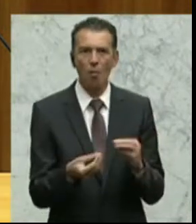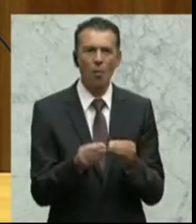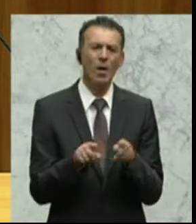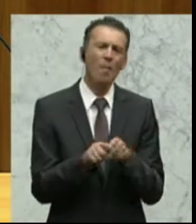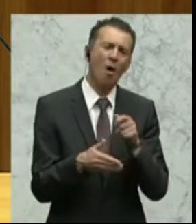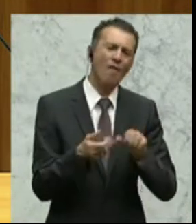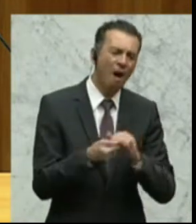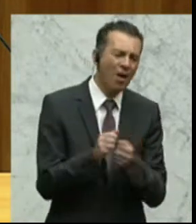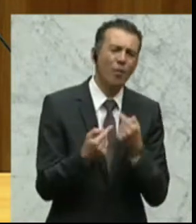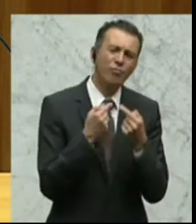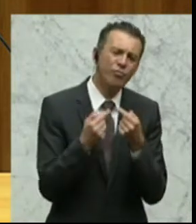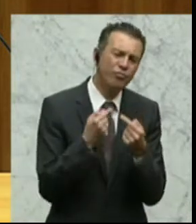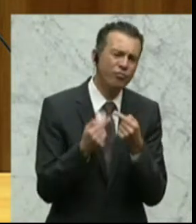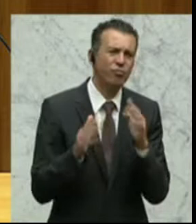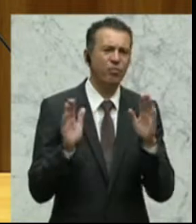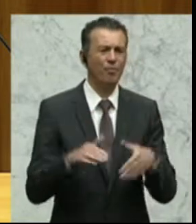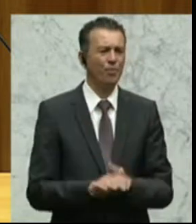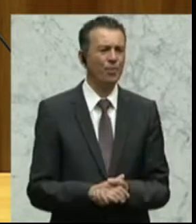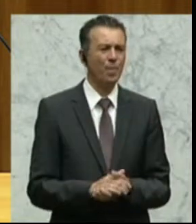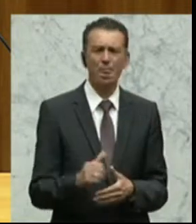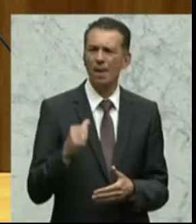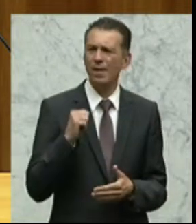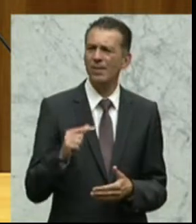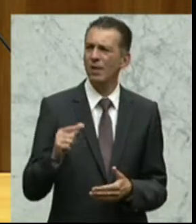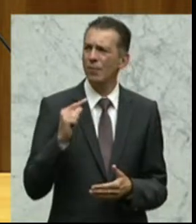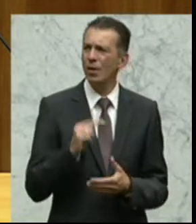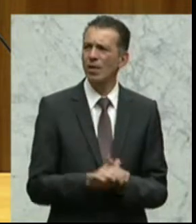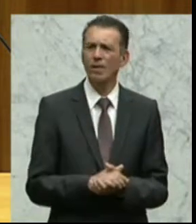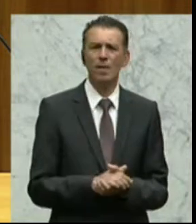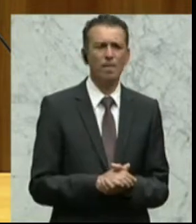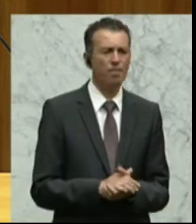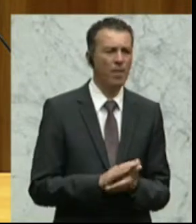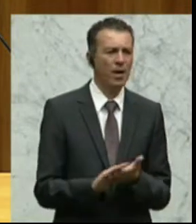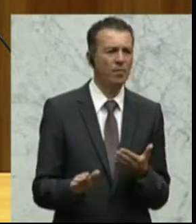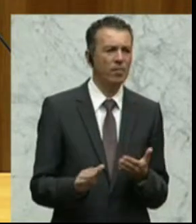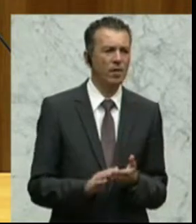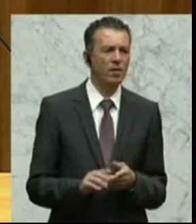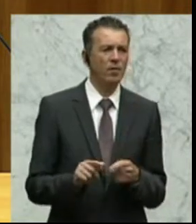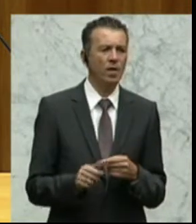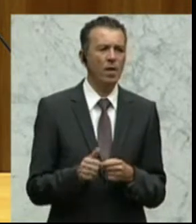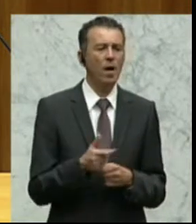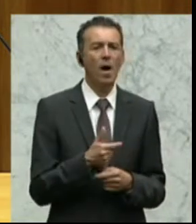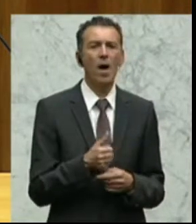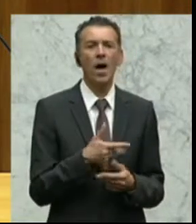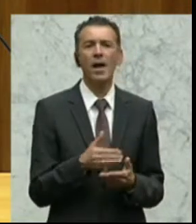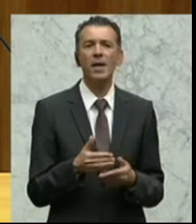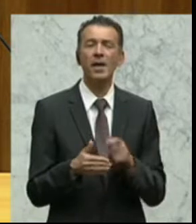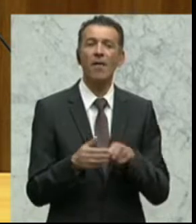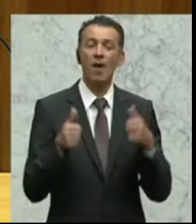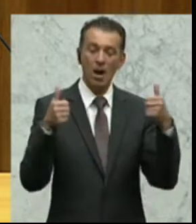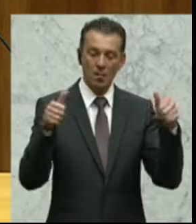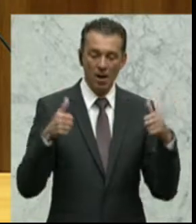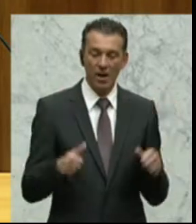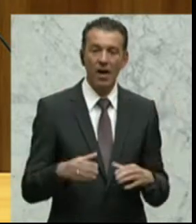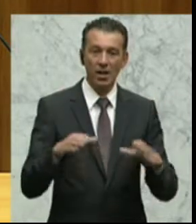haben uns gestern und vorgestern einfach einmal aus Hetz ein paar Wahlplakate der ÖVP der letzten Jahrzehnte angeschaut.